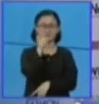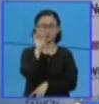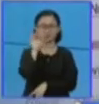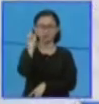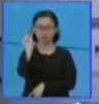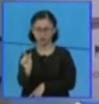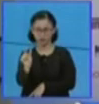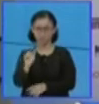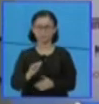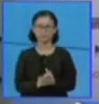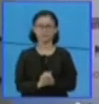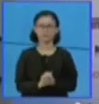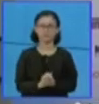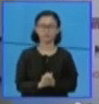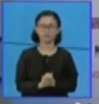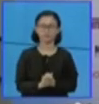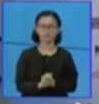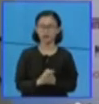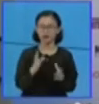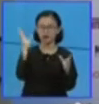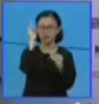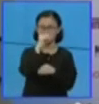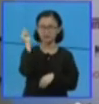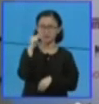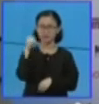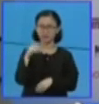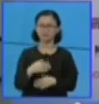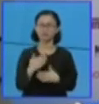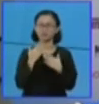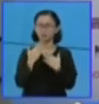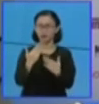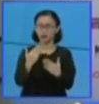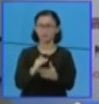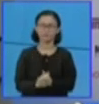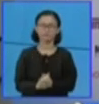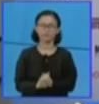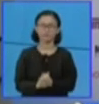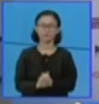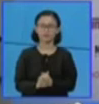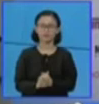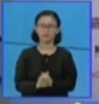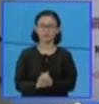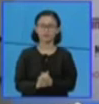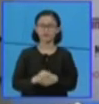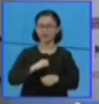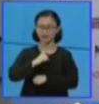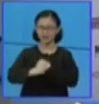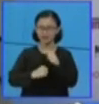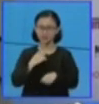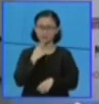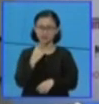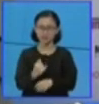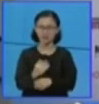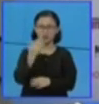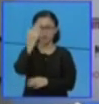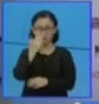Mei ini. Harapan kami semoga acara-acara seperti ini dapat berlanjut